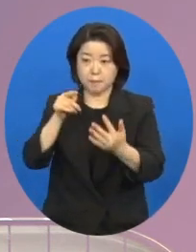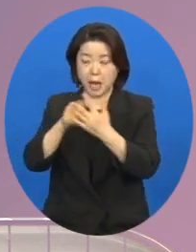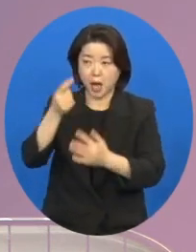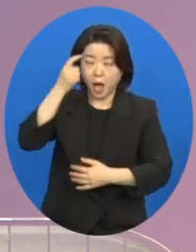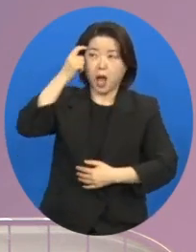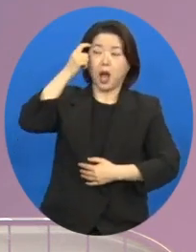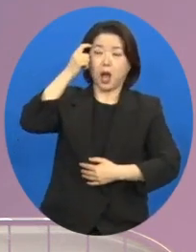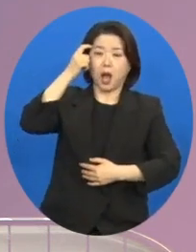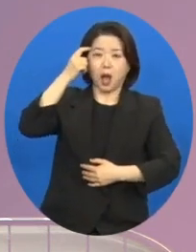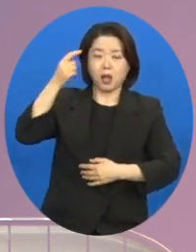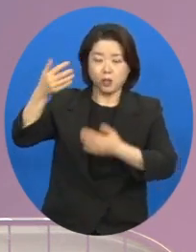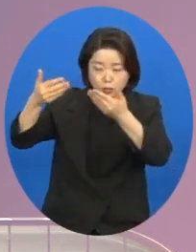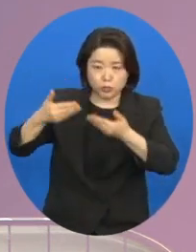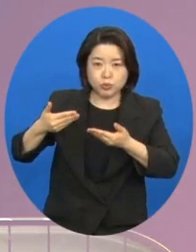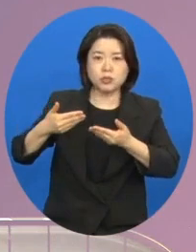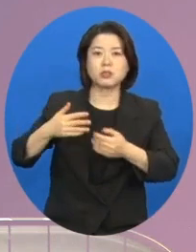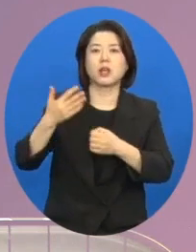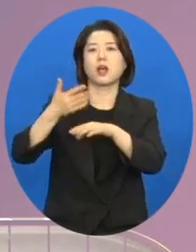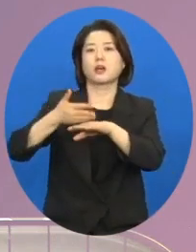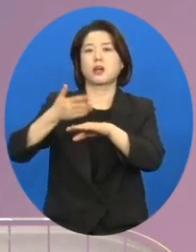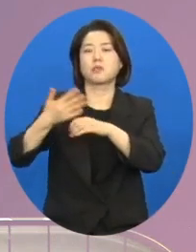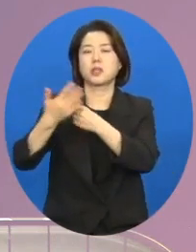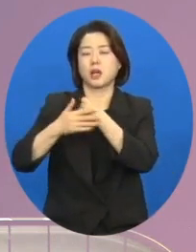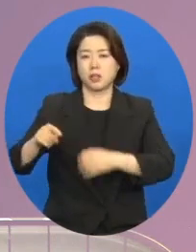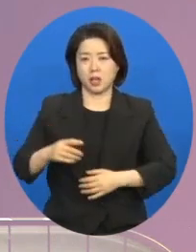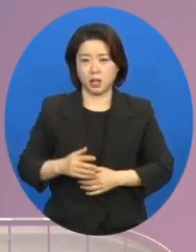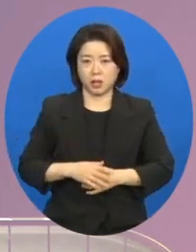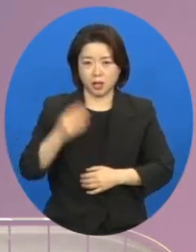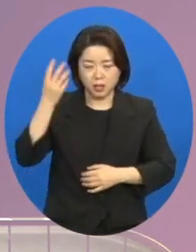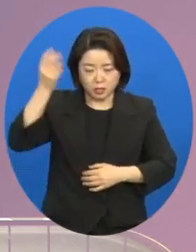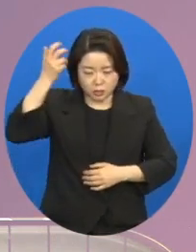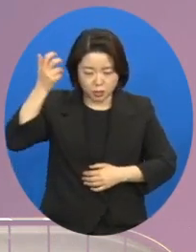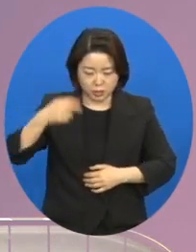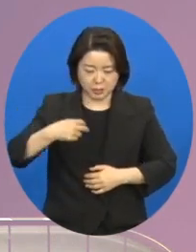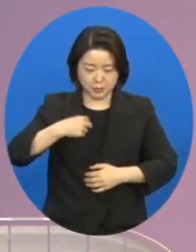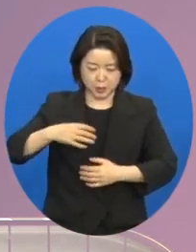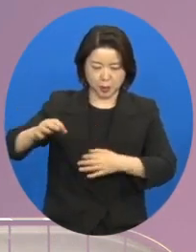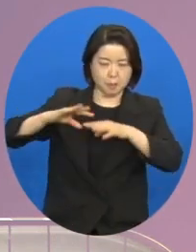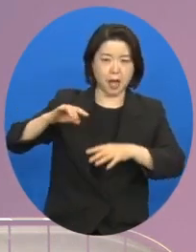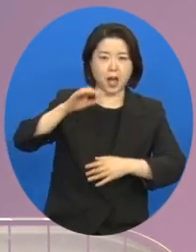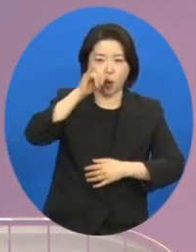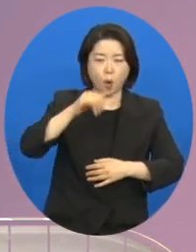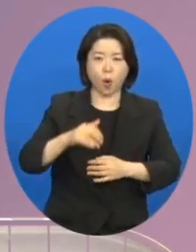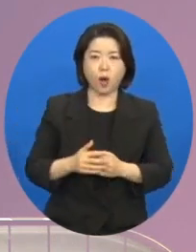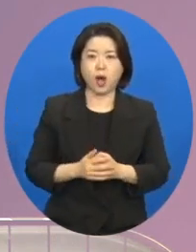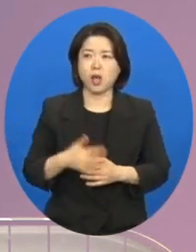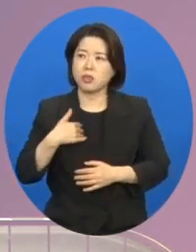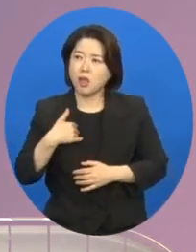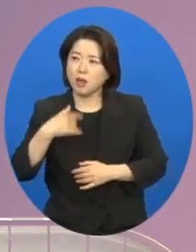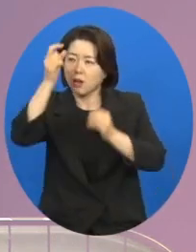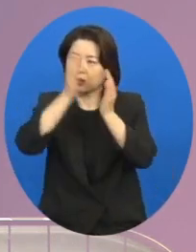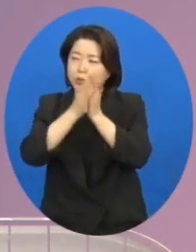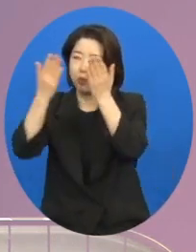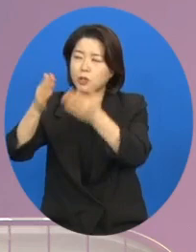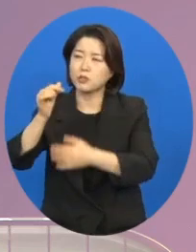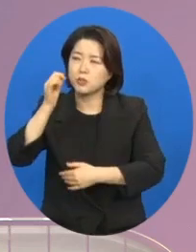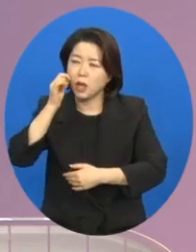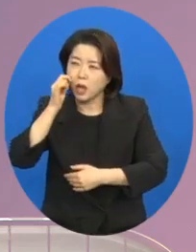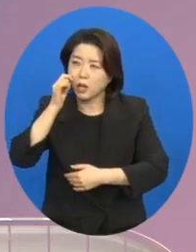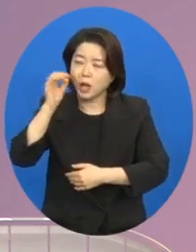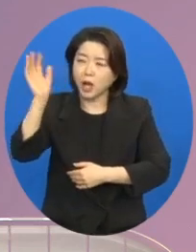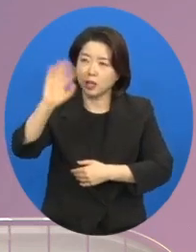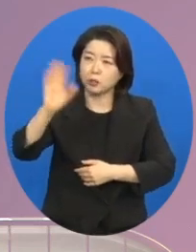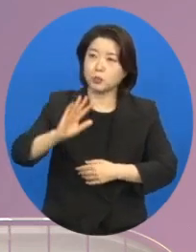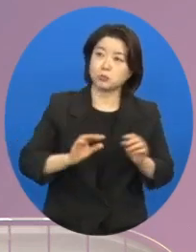이분이 그걸 깨달은 거예요. 기도하지 않아도 살 수 있고 내가 주님을 절박하게 구하지 않아도 살 수 있는 형편이 된